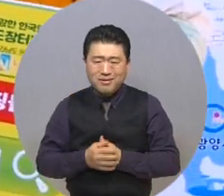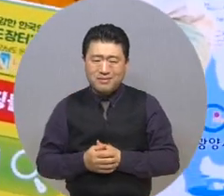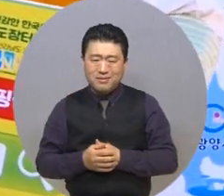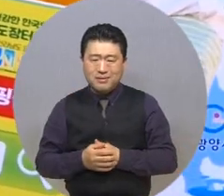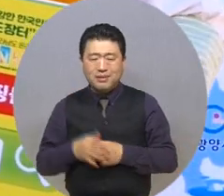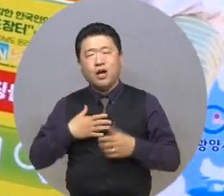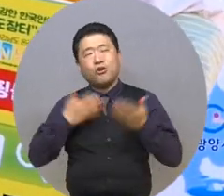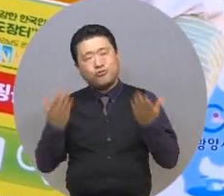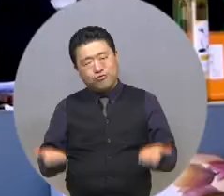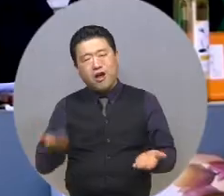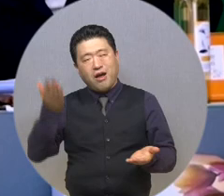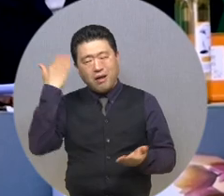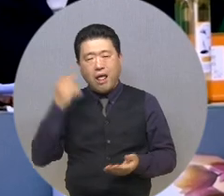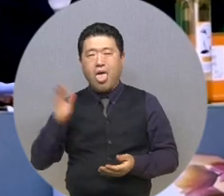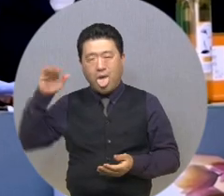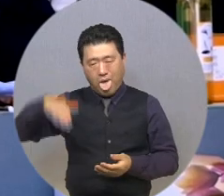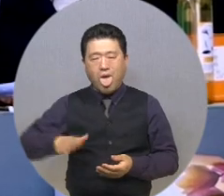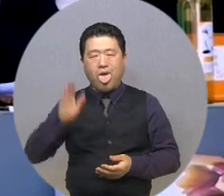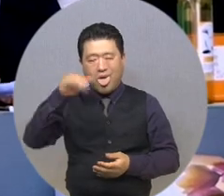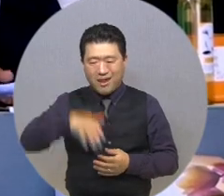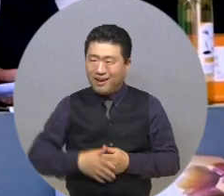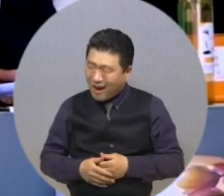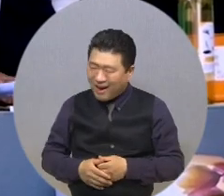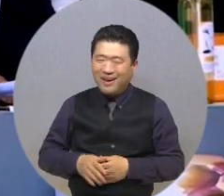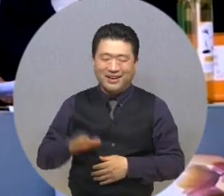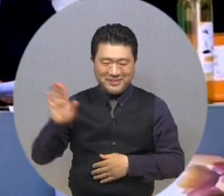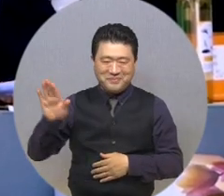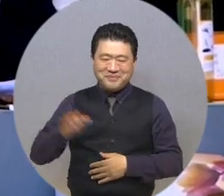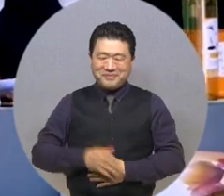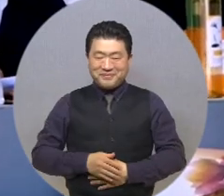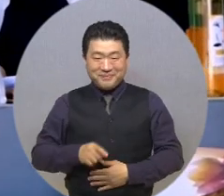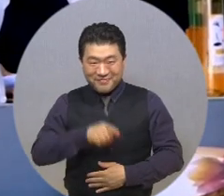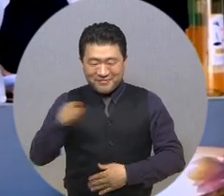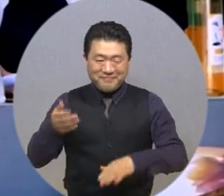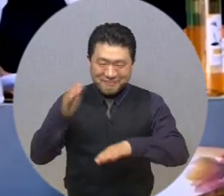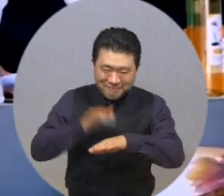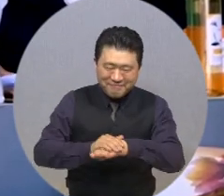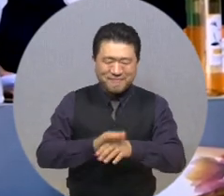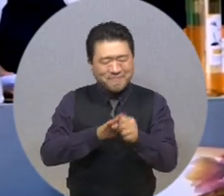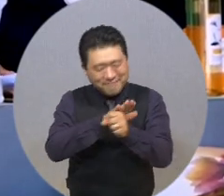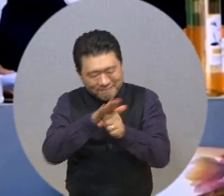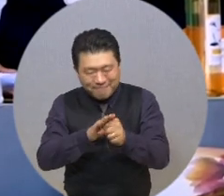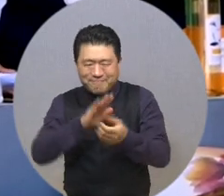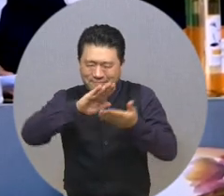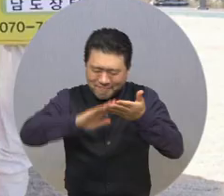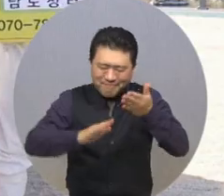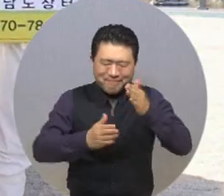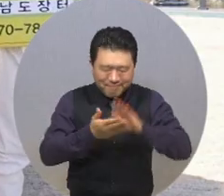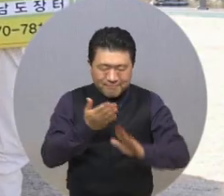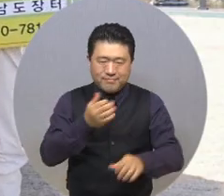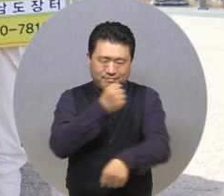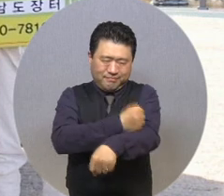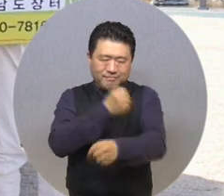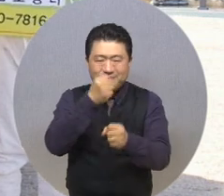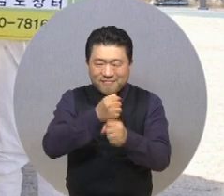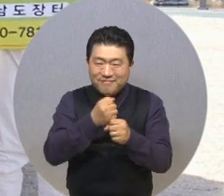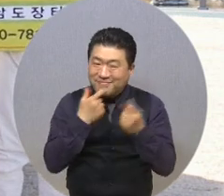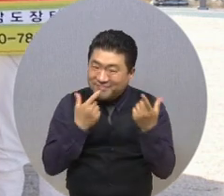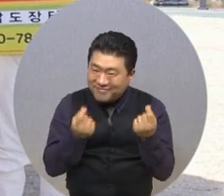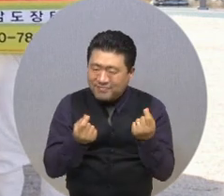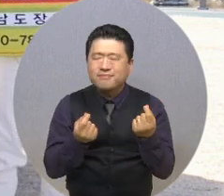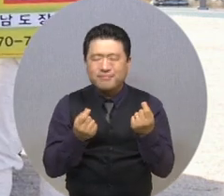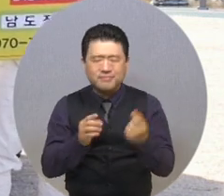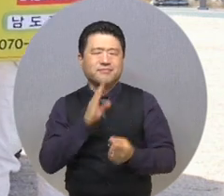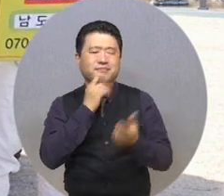중간중간에 쉬었어요. 드시고 내시고. 이거를 직접 사랑과 정성으로 농사지원분들이 함께 하셨다면서. 그렇습니다. 벌써